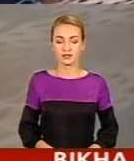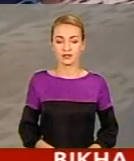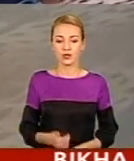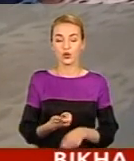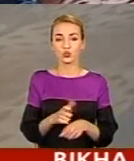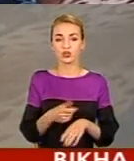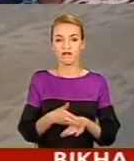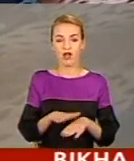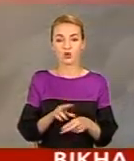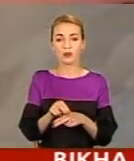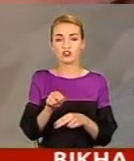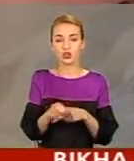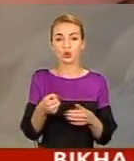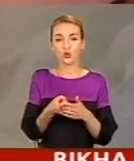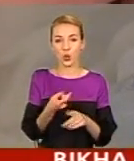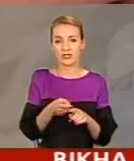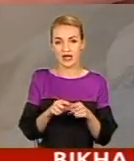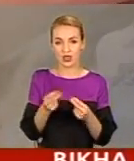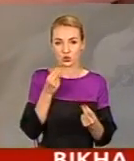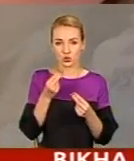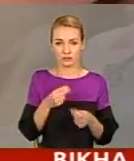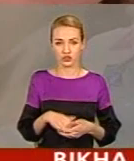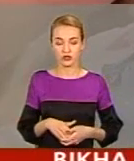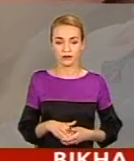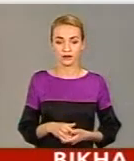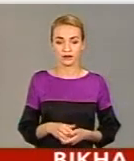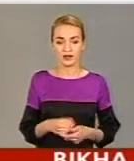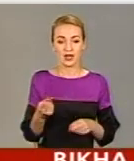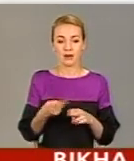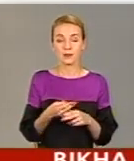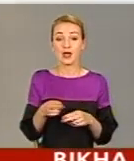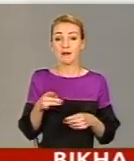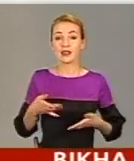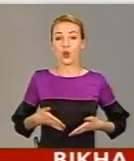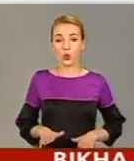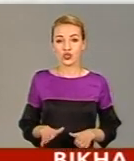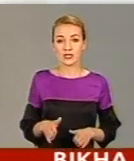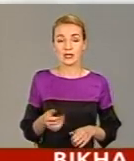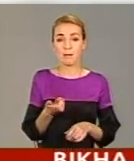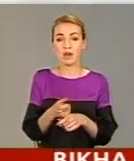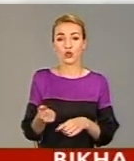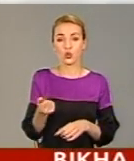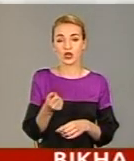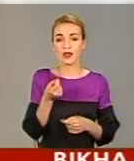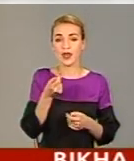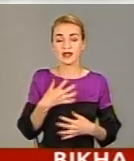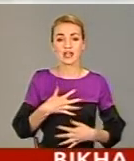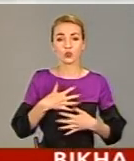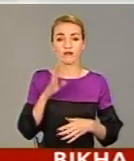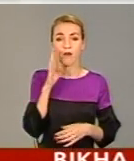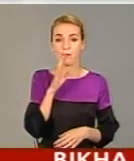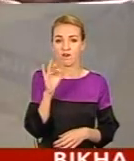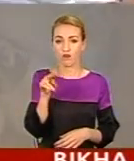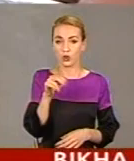Дуже важко було його привчити до цієї суміші. Це як міл, він безвкусний. При народженні він переношений, ледь не захлинувся в маминих водах,